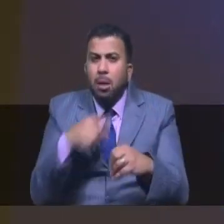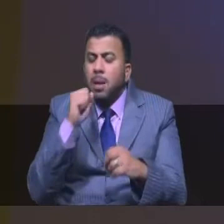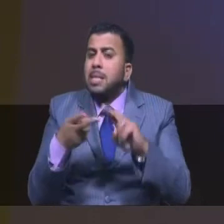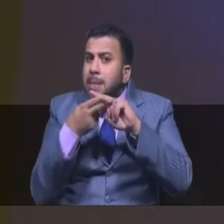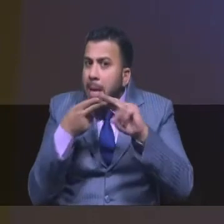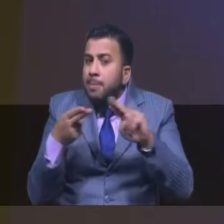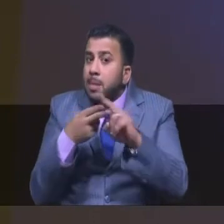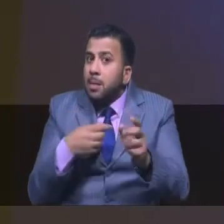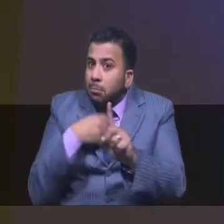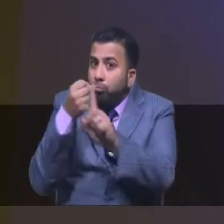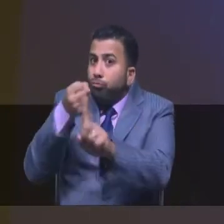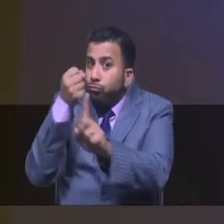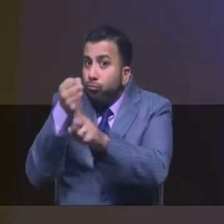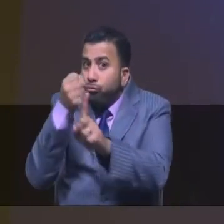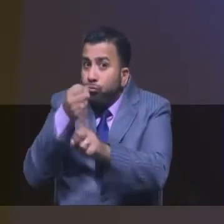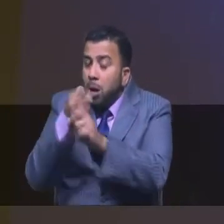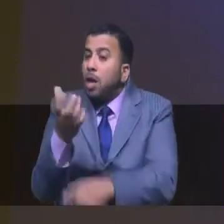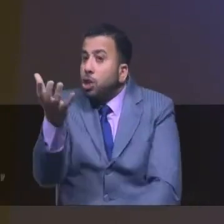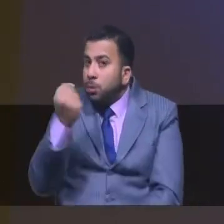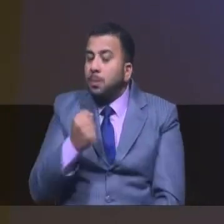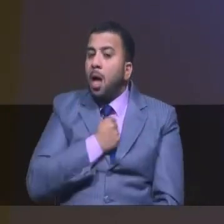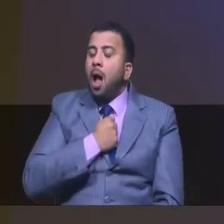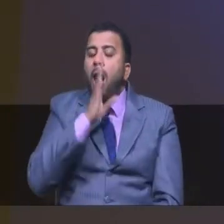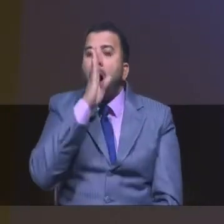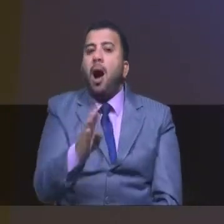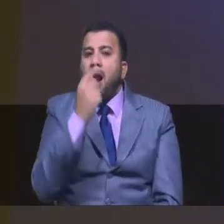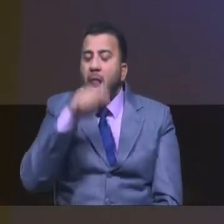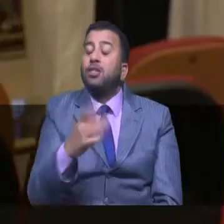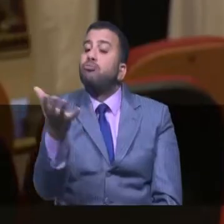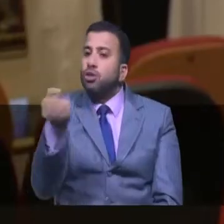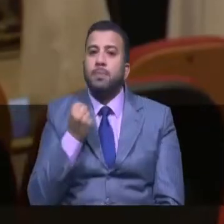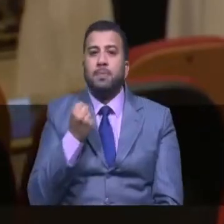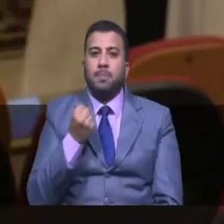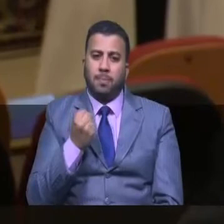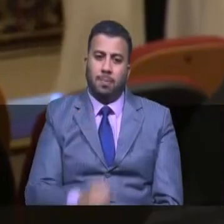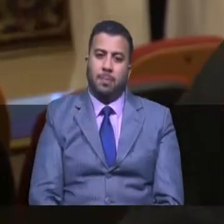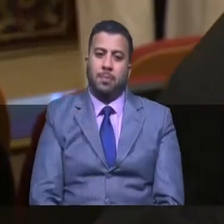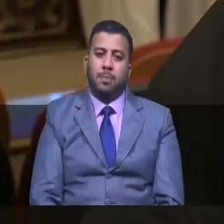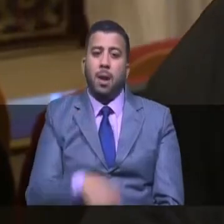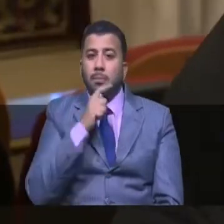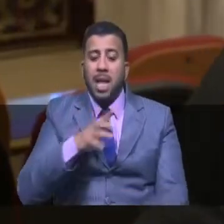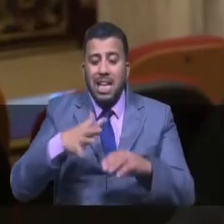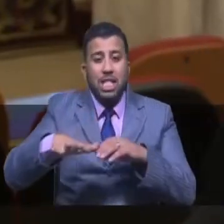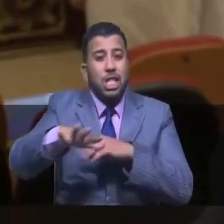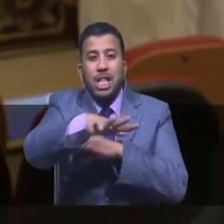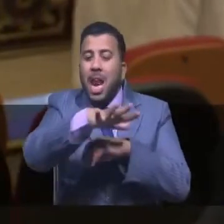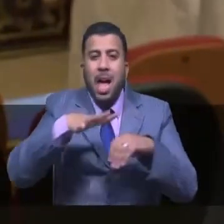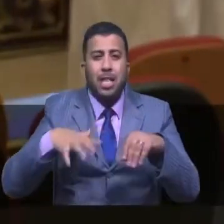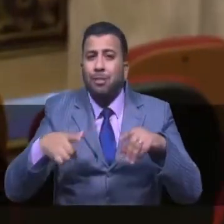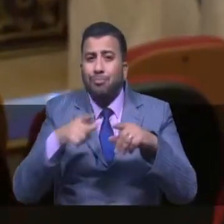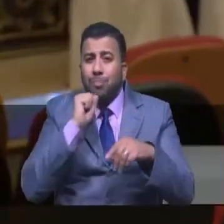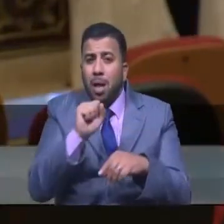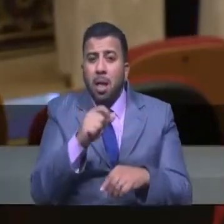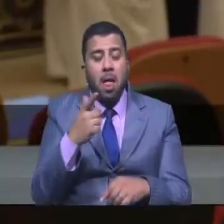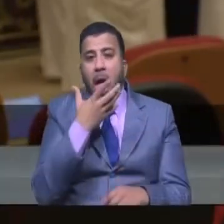السلمية لإعادة سيادتها الفعلية عليها. الجزيرة طبعا كانت طبيعة